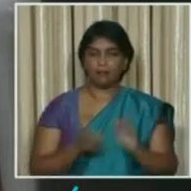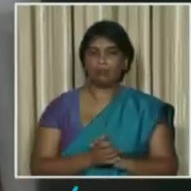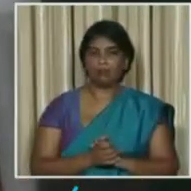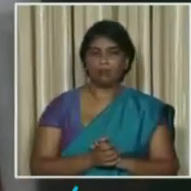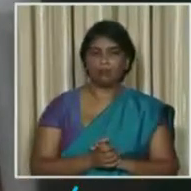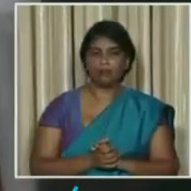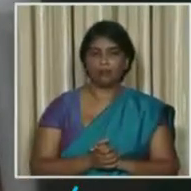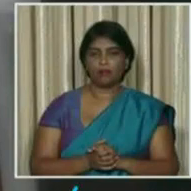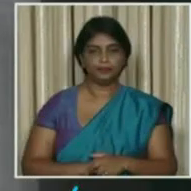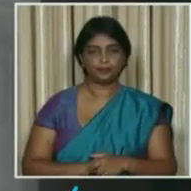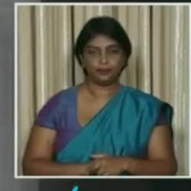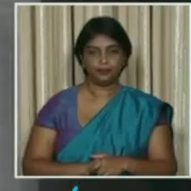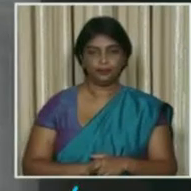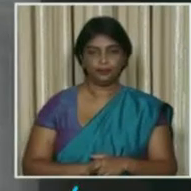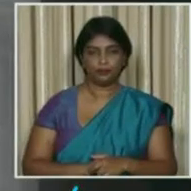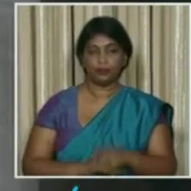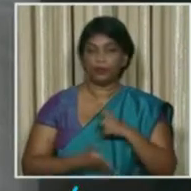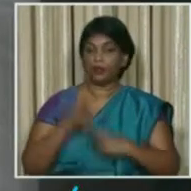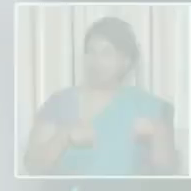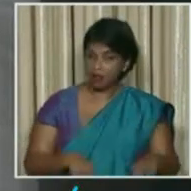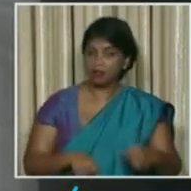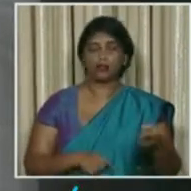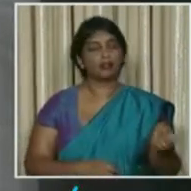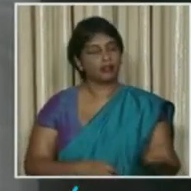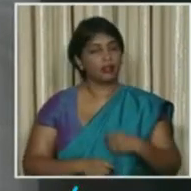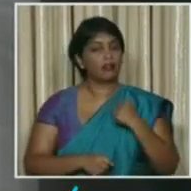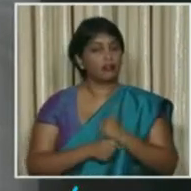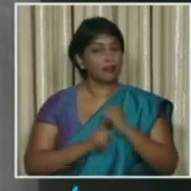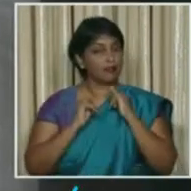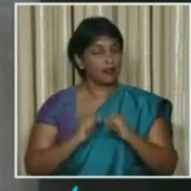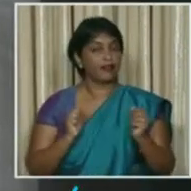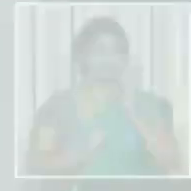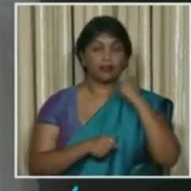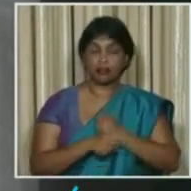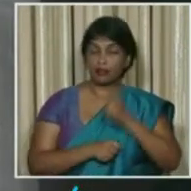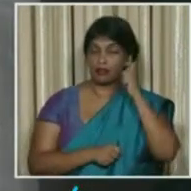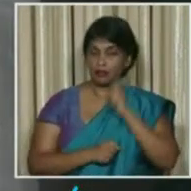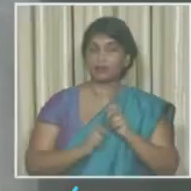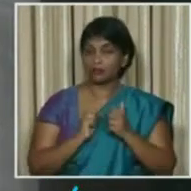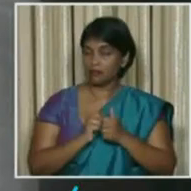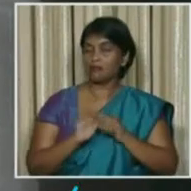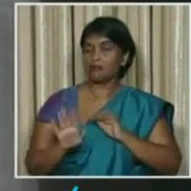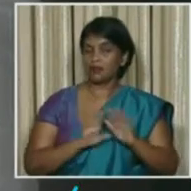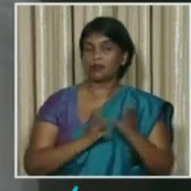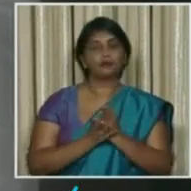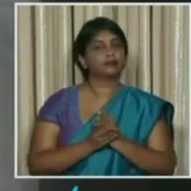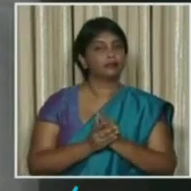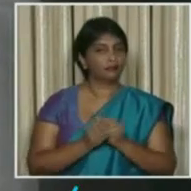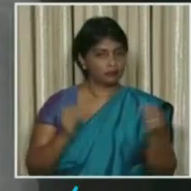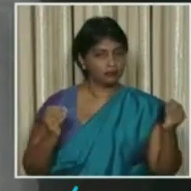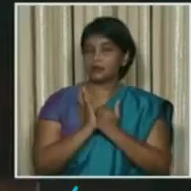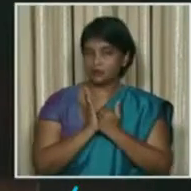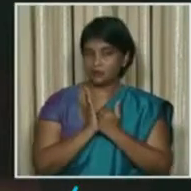මම ඔබතුමාගෙන් ඉල්ලීමක් කරනවා මැතිවරණයකට ඉඩක් දෙන්න. රාජ්‍ය භීෂණෙන් රාජ්‍ය ත්‍රස්තවාදයෙන් ඒ මර්ධනෙන් වැළක්වෙන්නේ කියලා